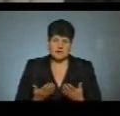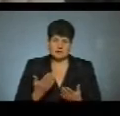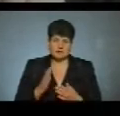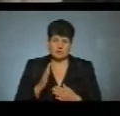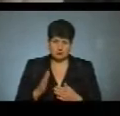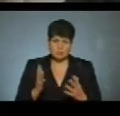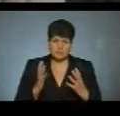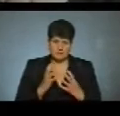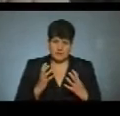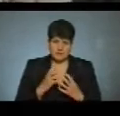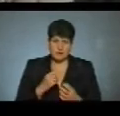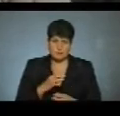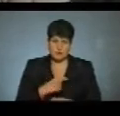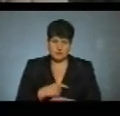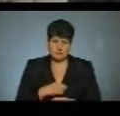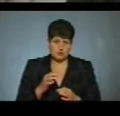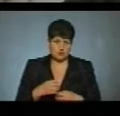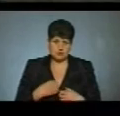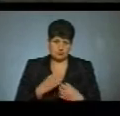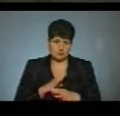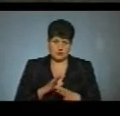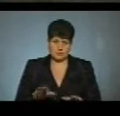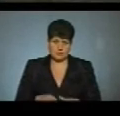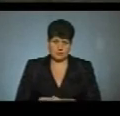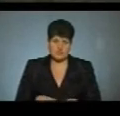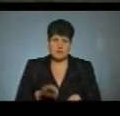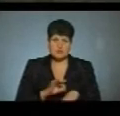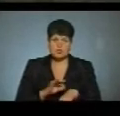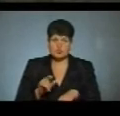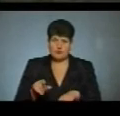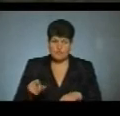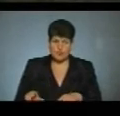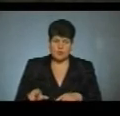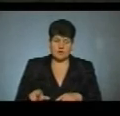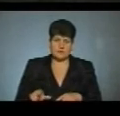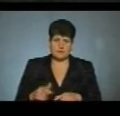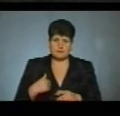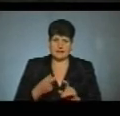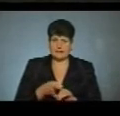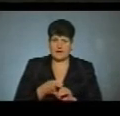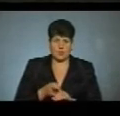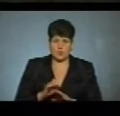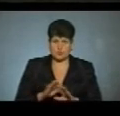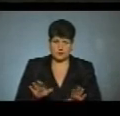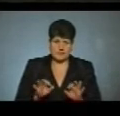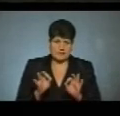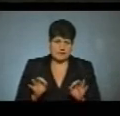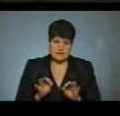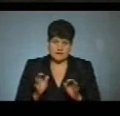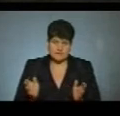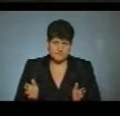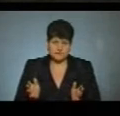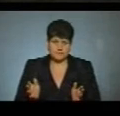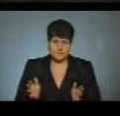будемо дбати про себе, то нічого страшного не станеться. З хворими в лікарні ми безпосередньо не контактуємо взагалі ніяким